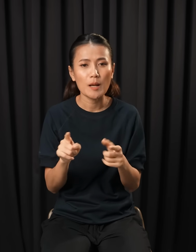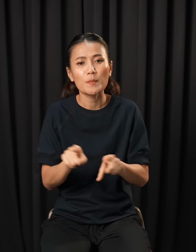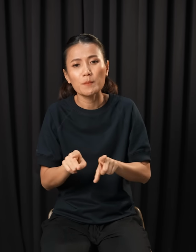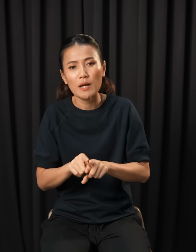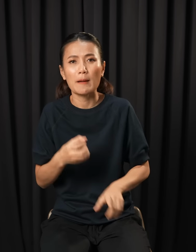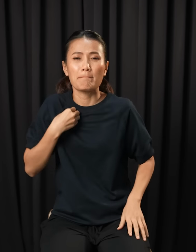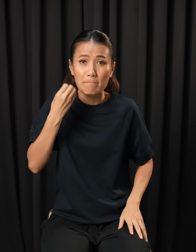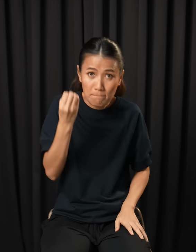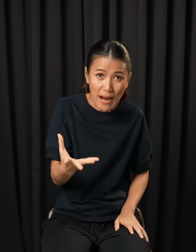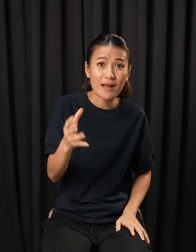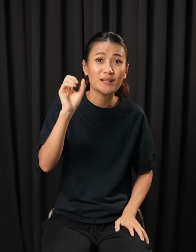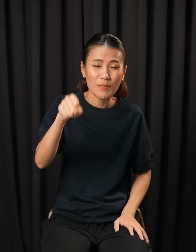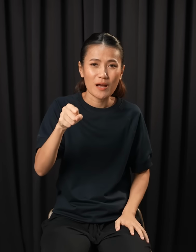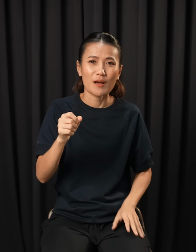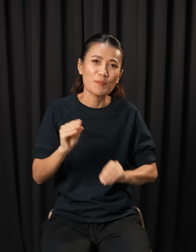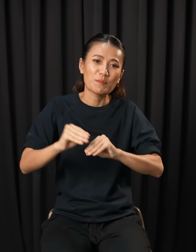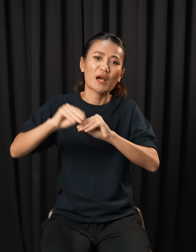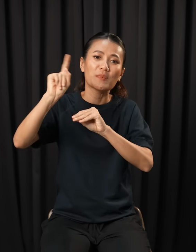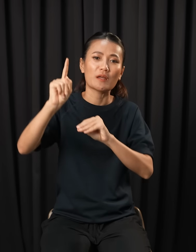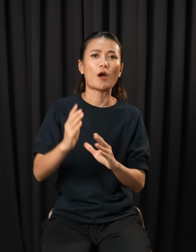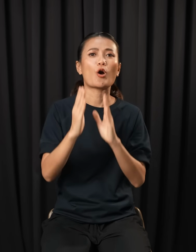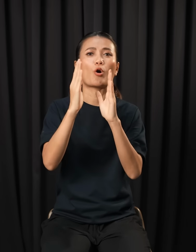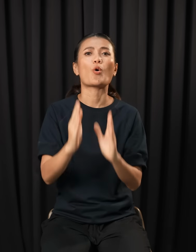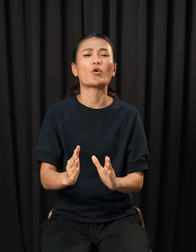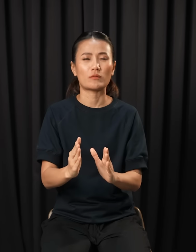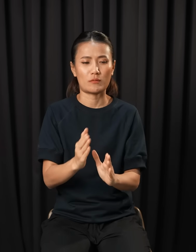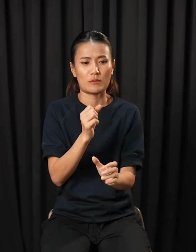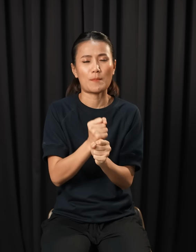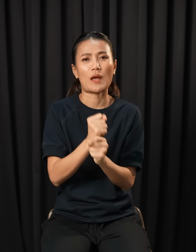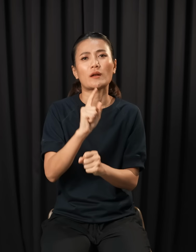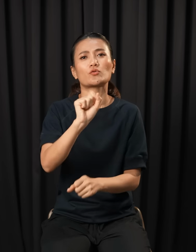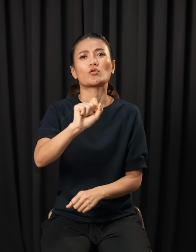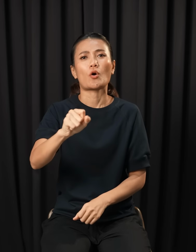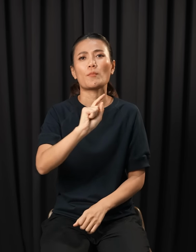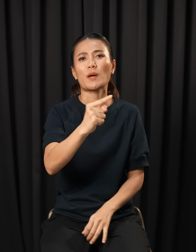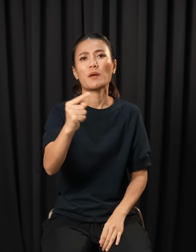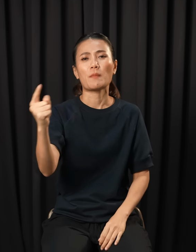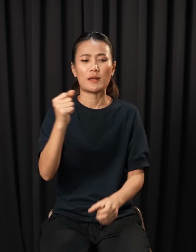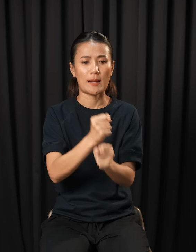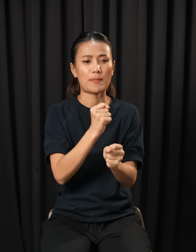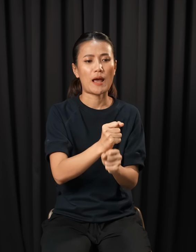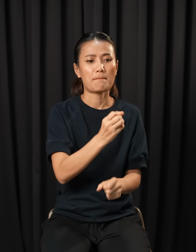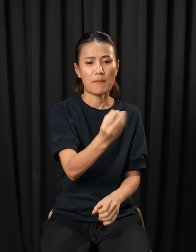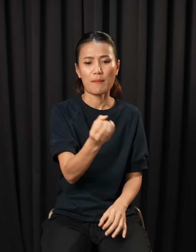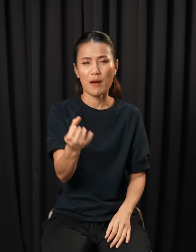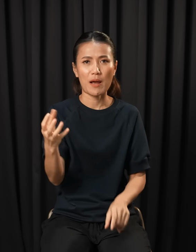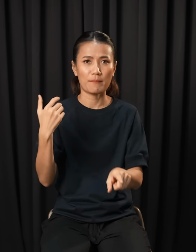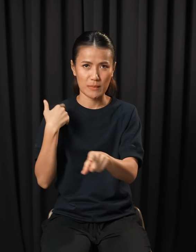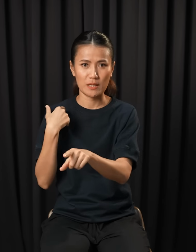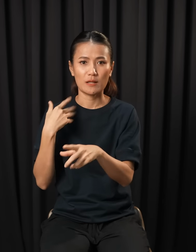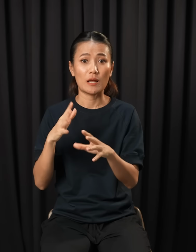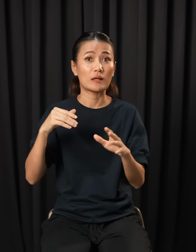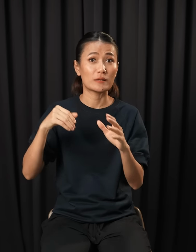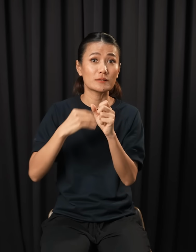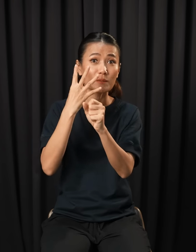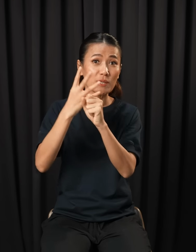พลเมืองได้ โอเคโอเค แล้วก็แต่ว่าสิ่งที่ได้เกินมาในมุมนั้นก็คือดาวดวงใหม่หลายๆคนอย่างคุณรวมคุณเจี๊ยบคุณวิโร